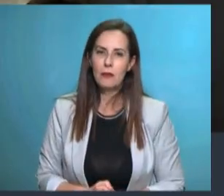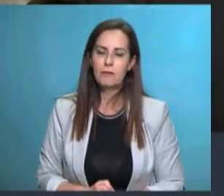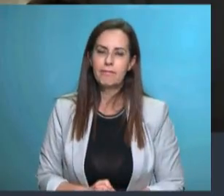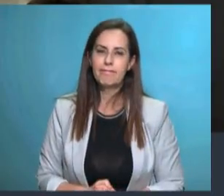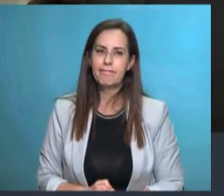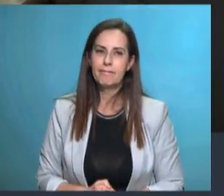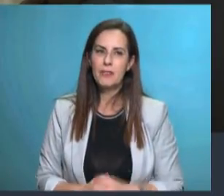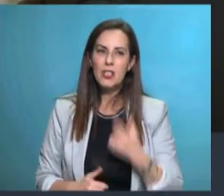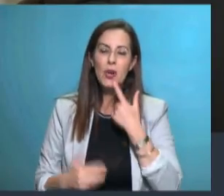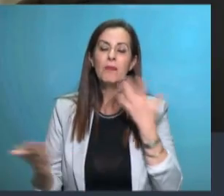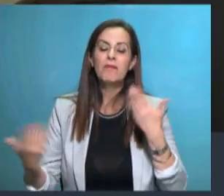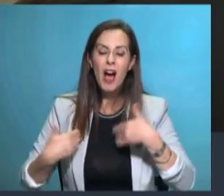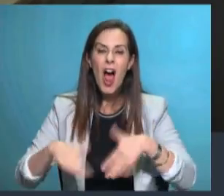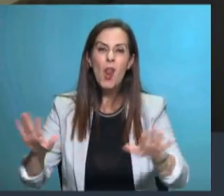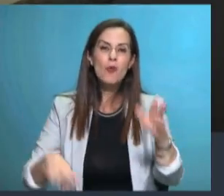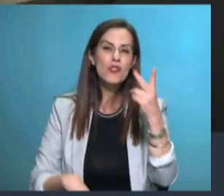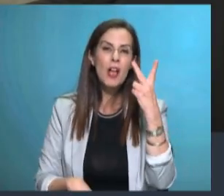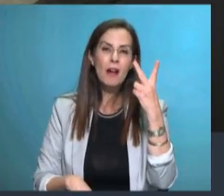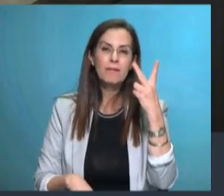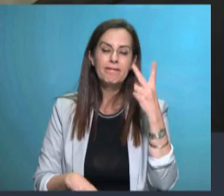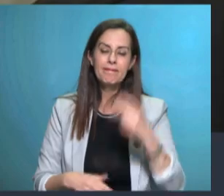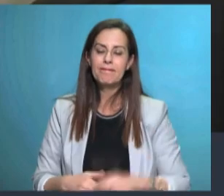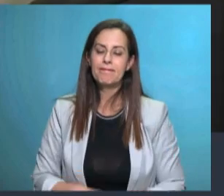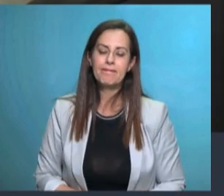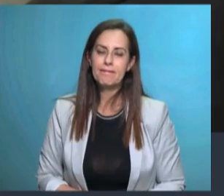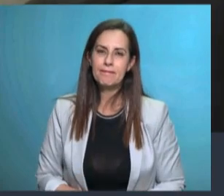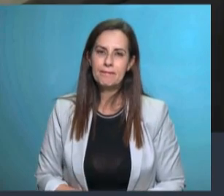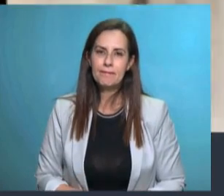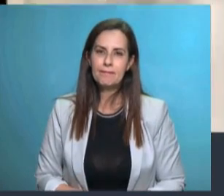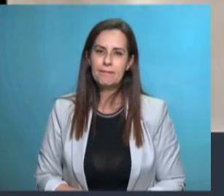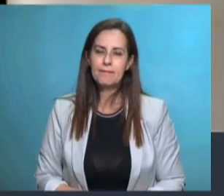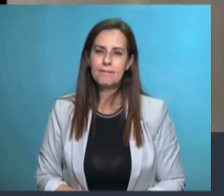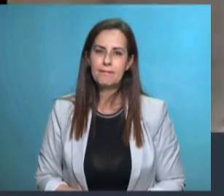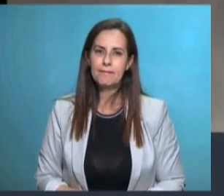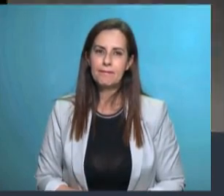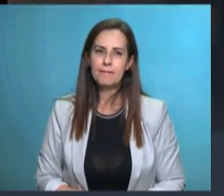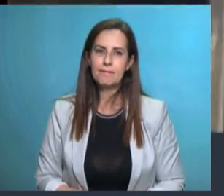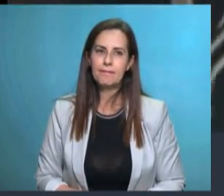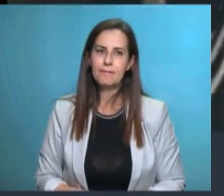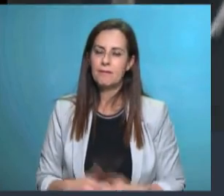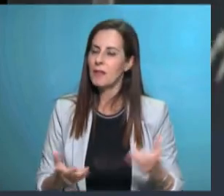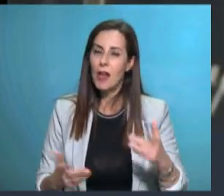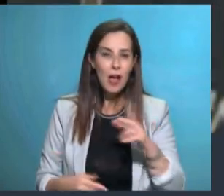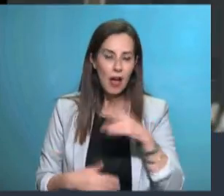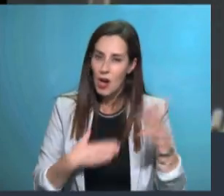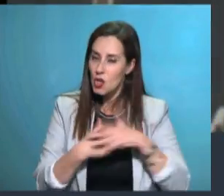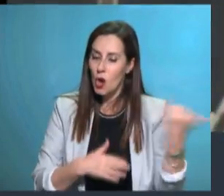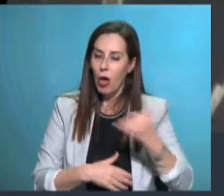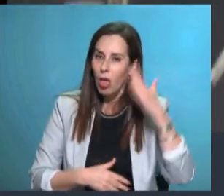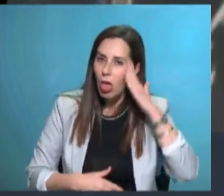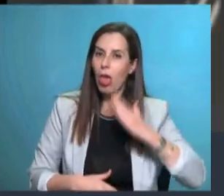היא אומרת, אנחנו... הלכו לנו השניים, ואין לה, היא לא מפסיקה לחשוב